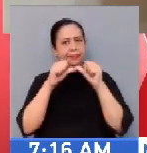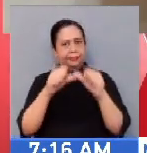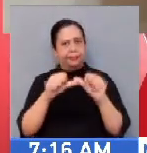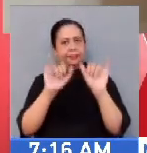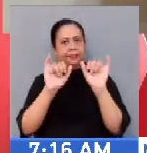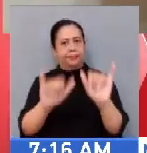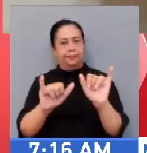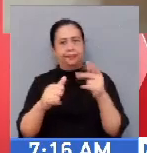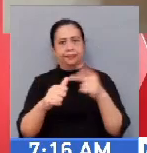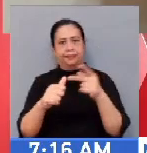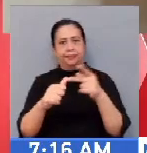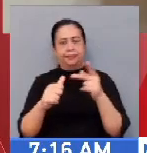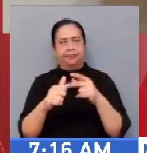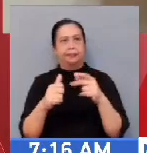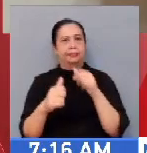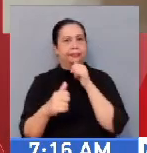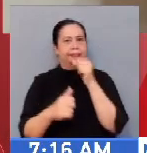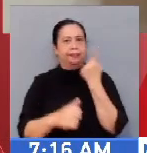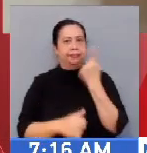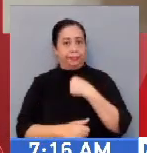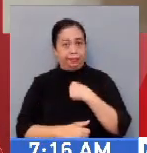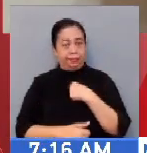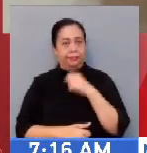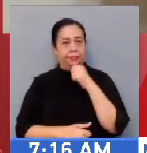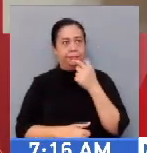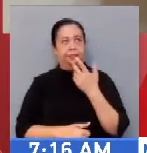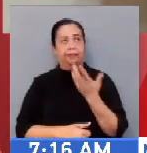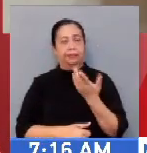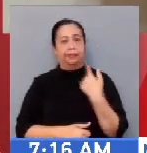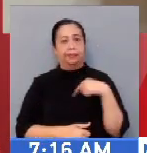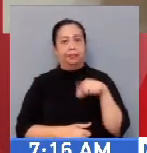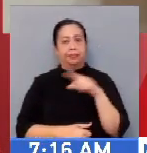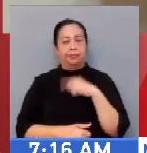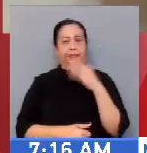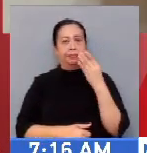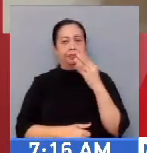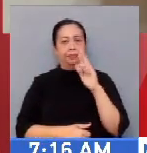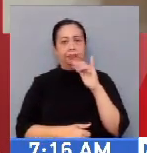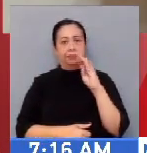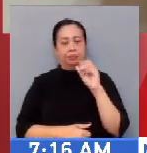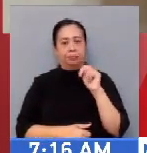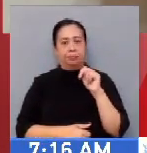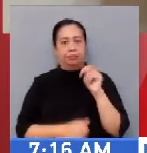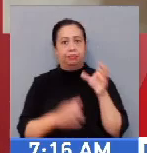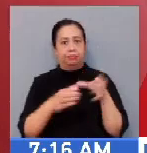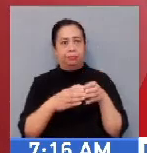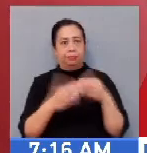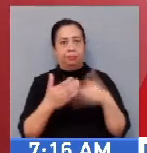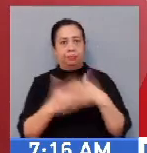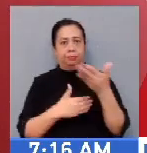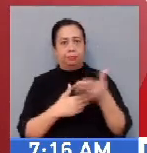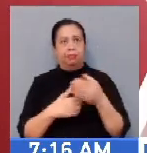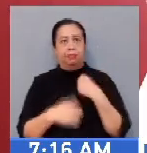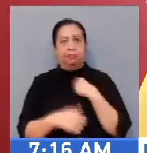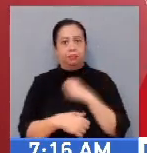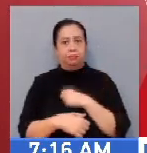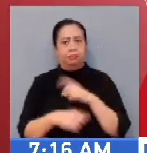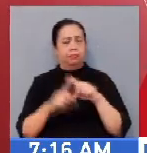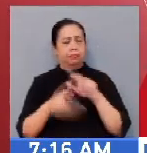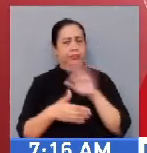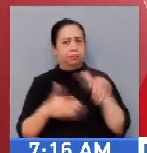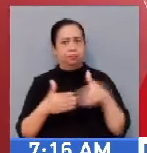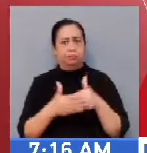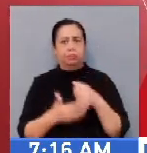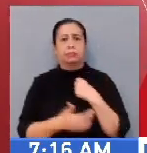Hindi lamang ko, hindi lamang ng magiging Blue Ribbon Committee sa susunod na Kongreso, pero ng buong Senado. Sa